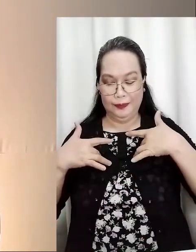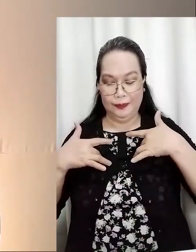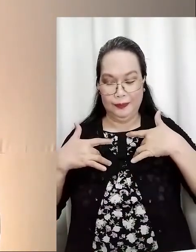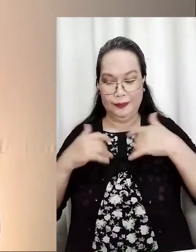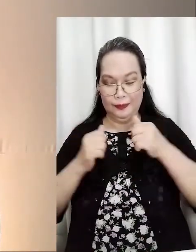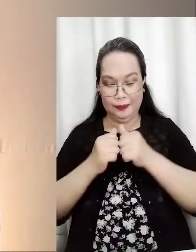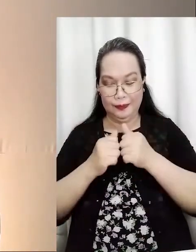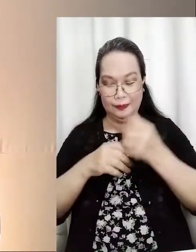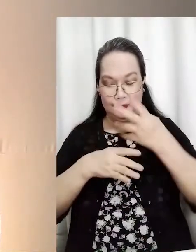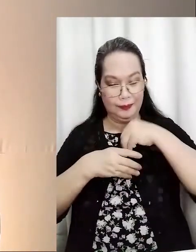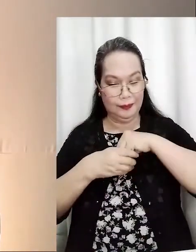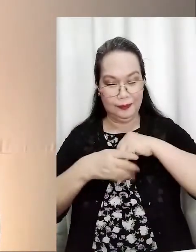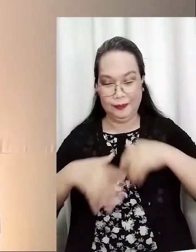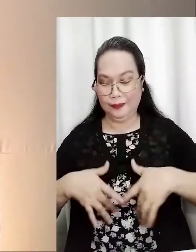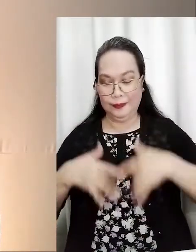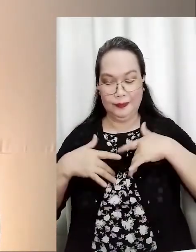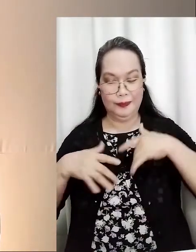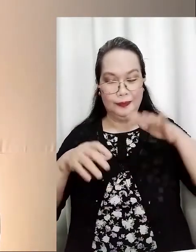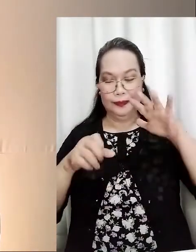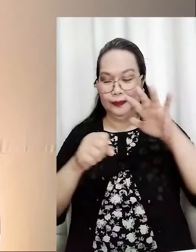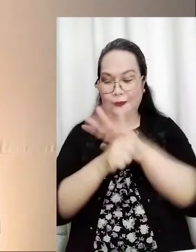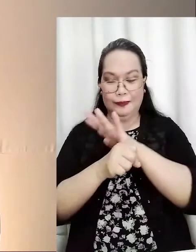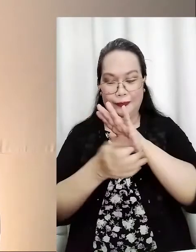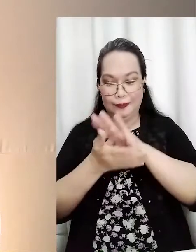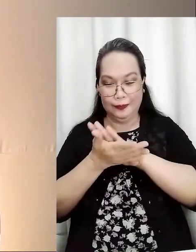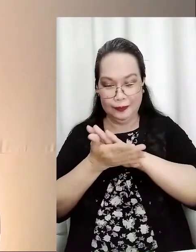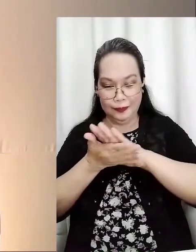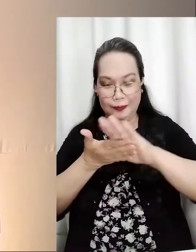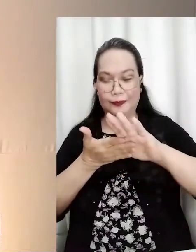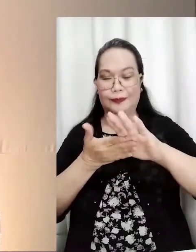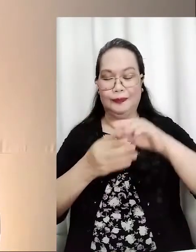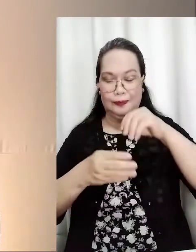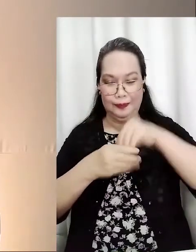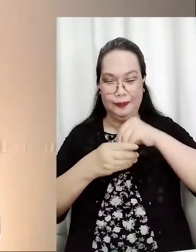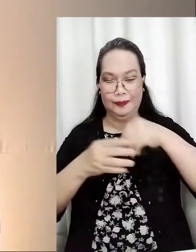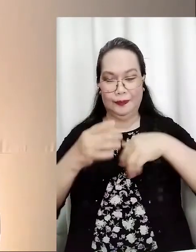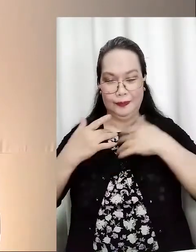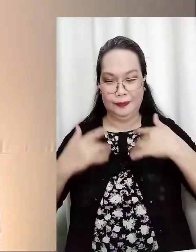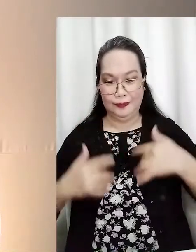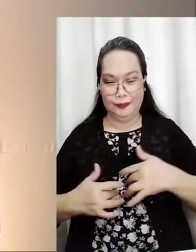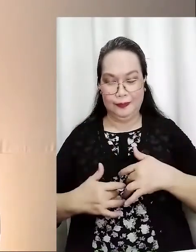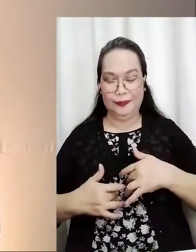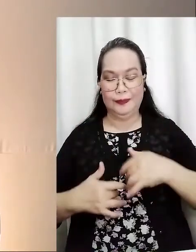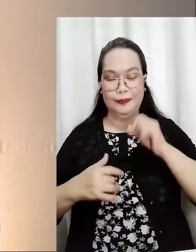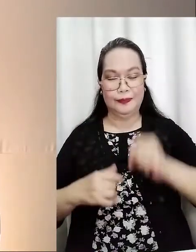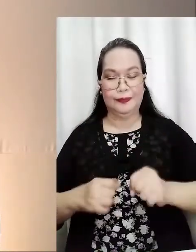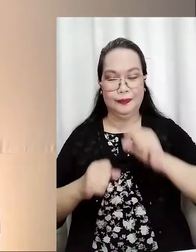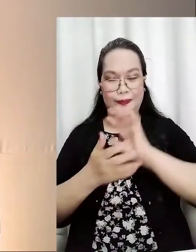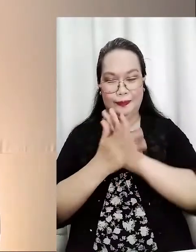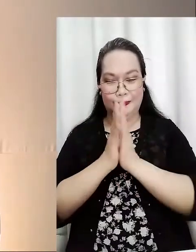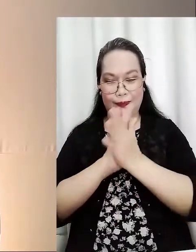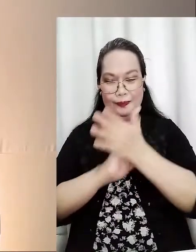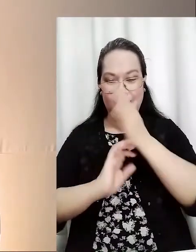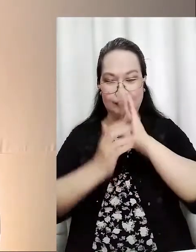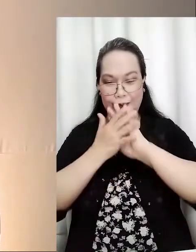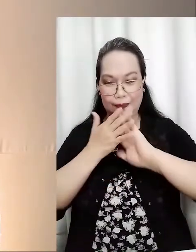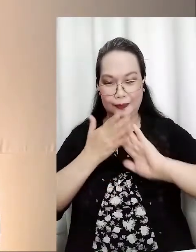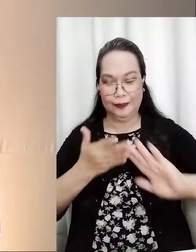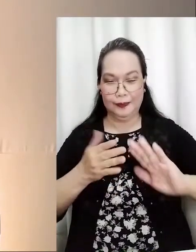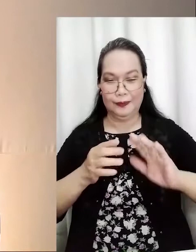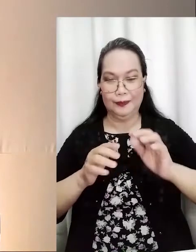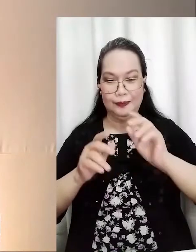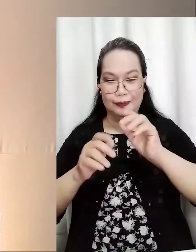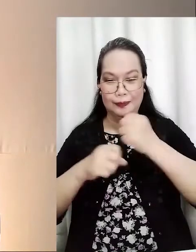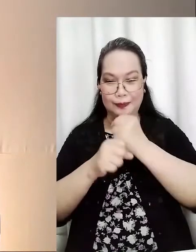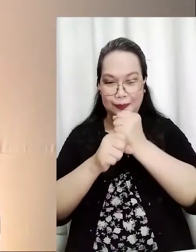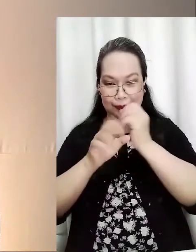with inner lives that is filled with purity in the heart, and that we could truly be peacemakers for